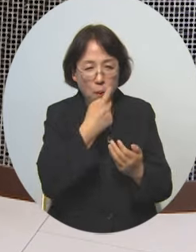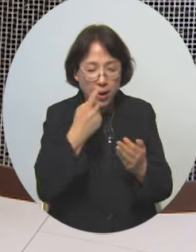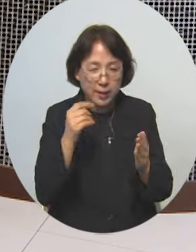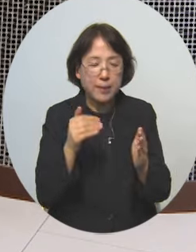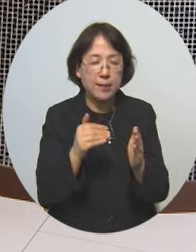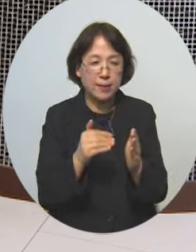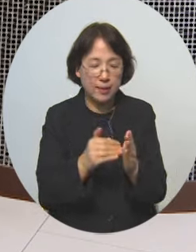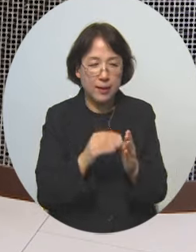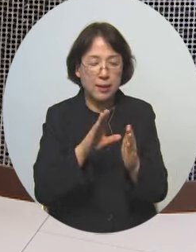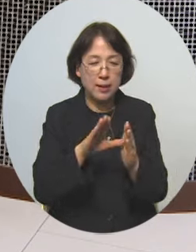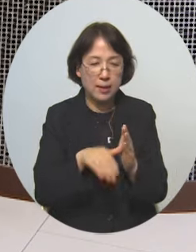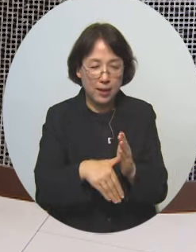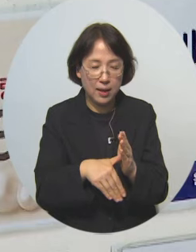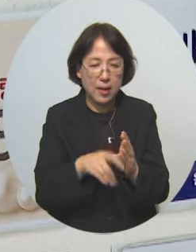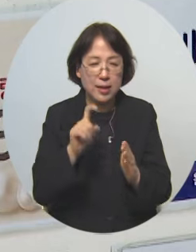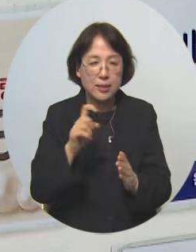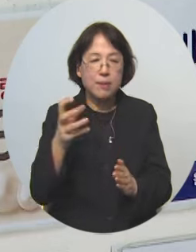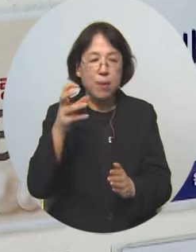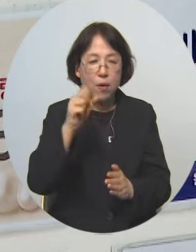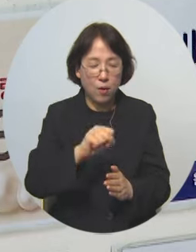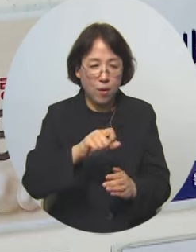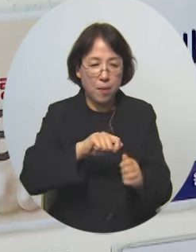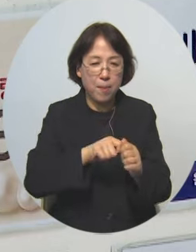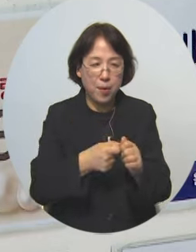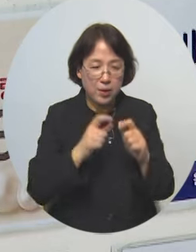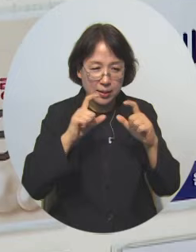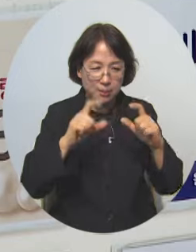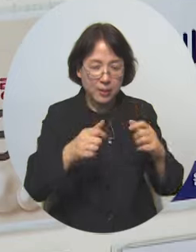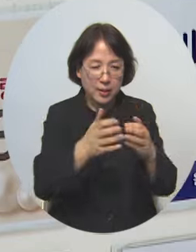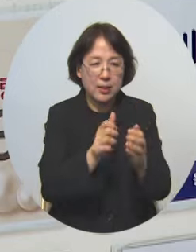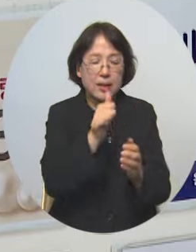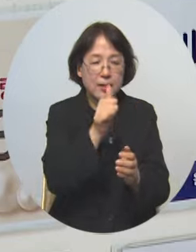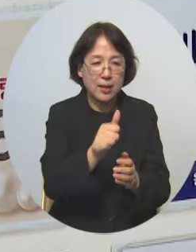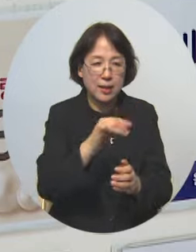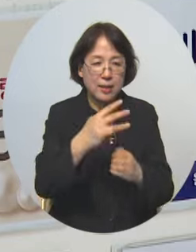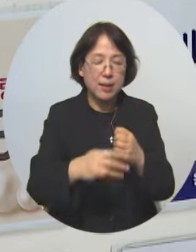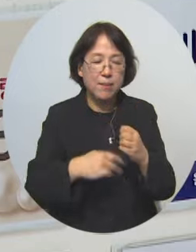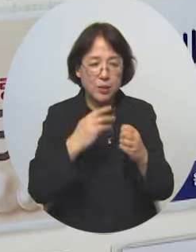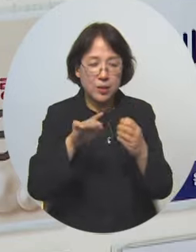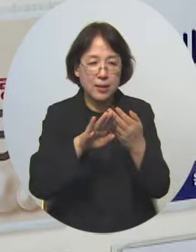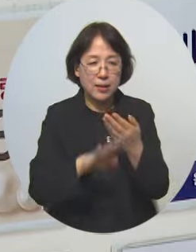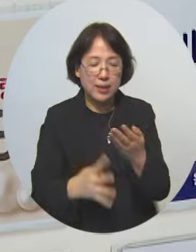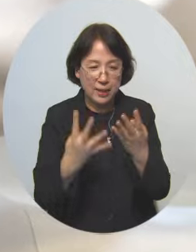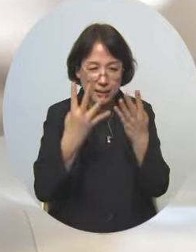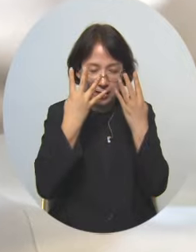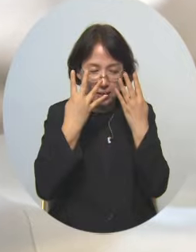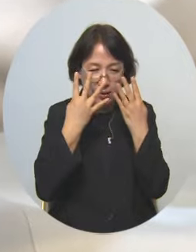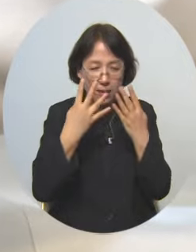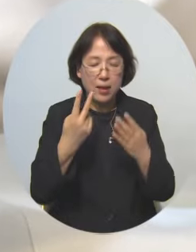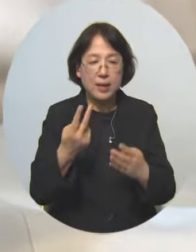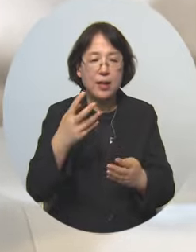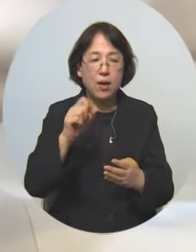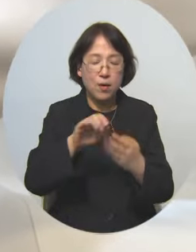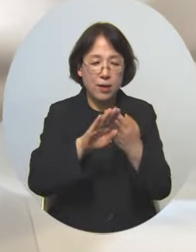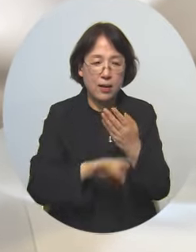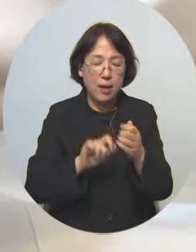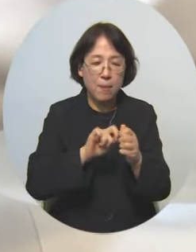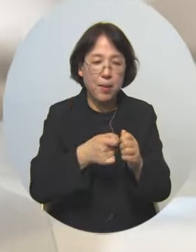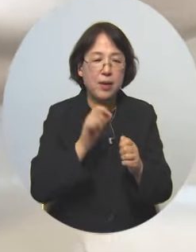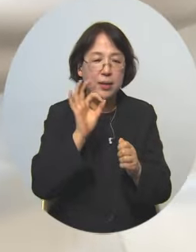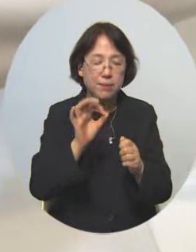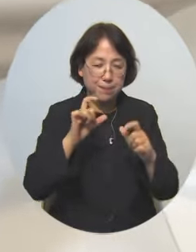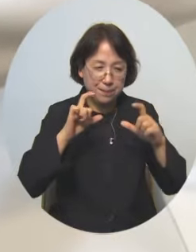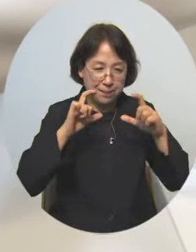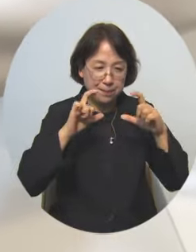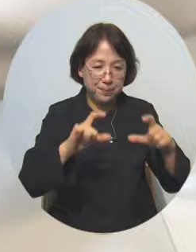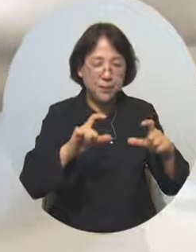사업자 단체에는 10억 원 이하 과징금, 단체장에겐 3년 이하 징역 또는 2억 원 이하 벌금형이